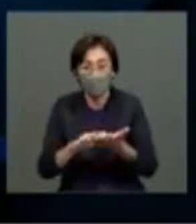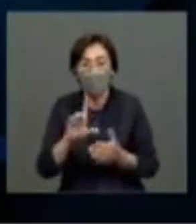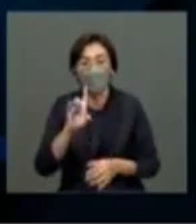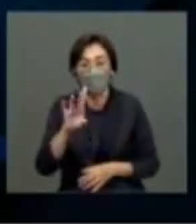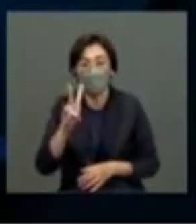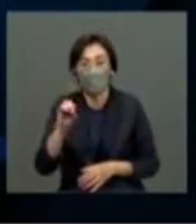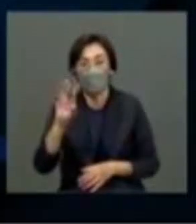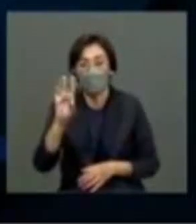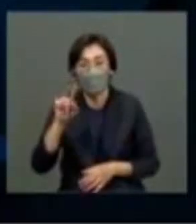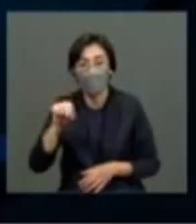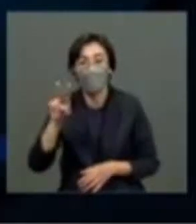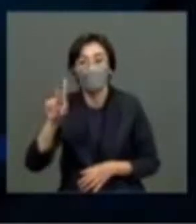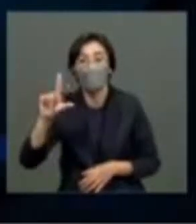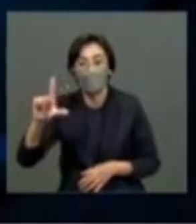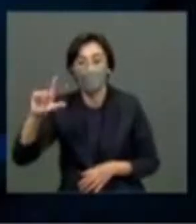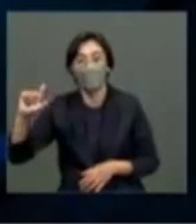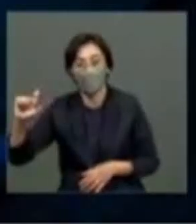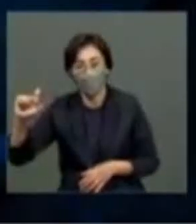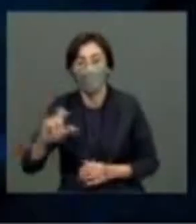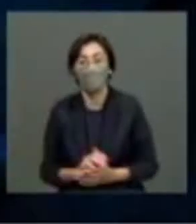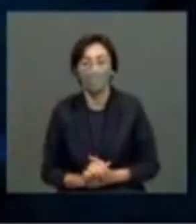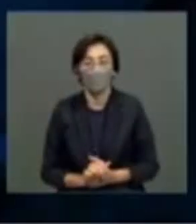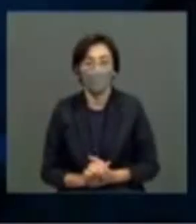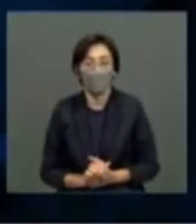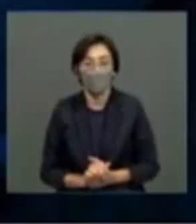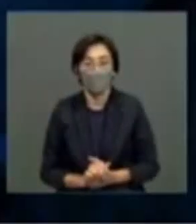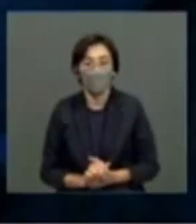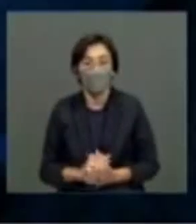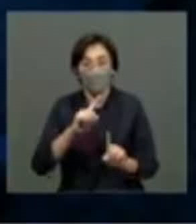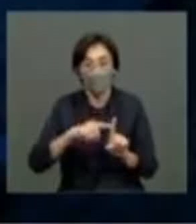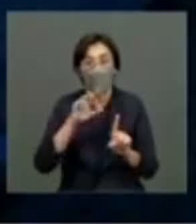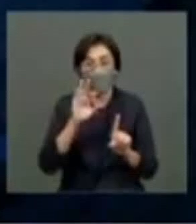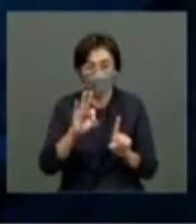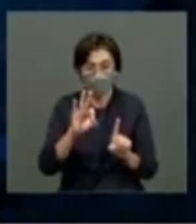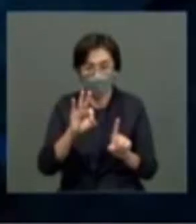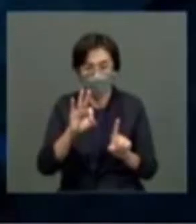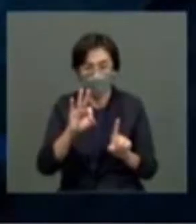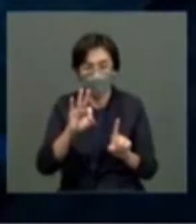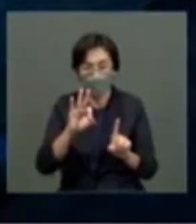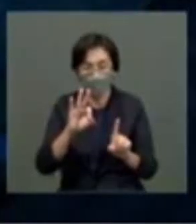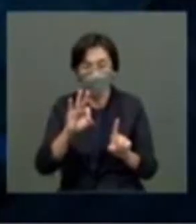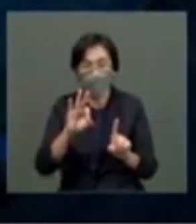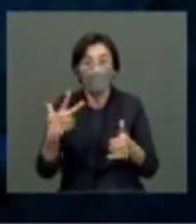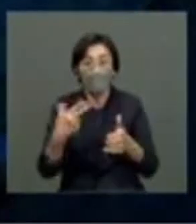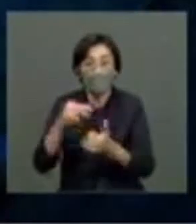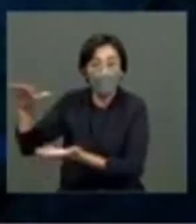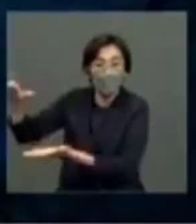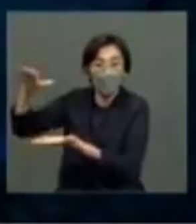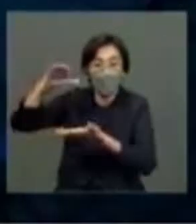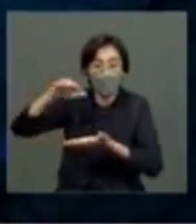ใช้วิธีนี้เป็นวิธีหลีกเร้นแสงแถบแสงอุ้ย